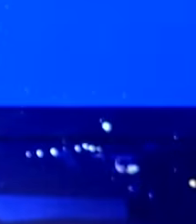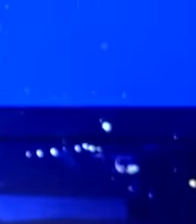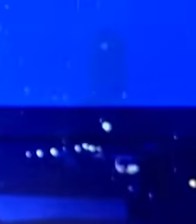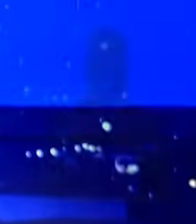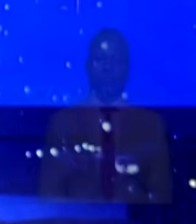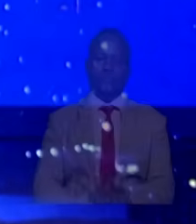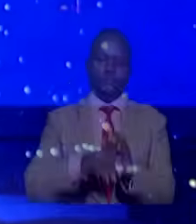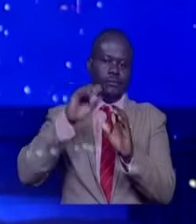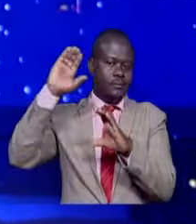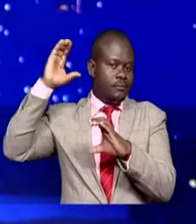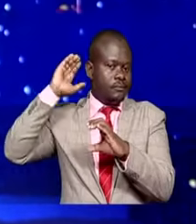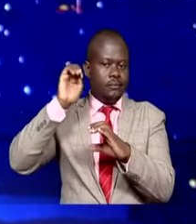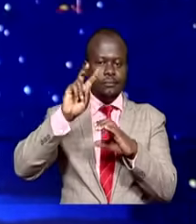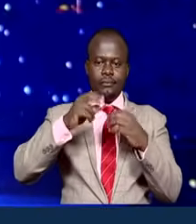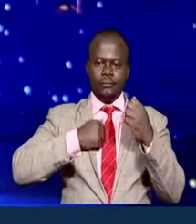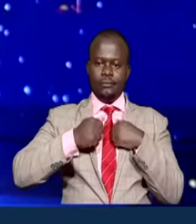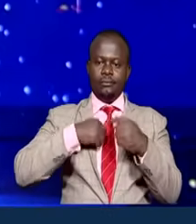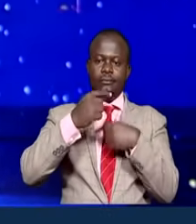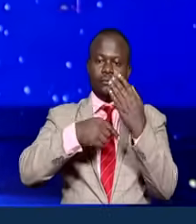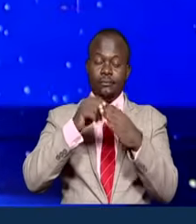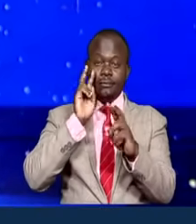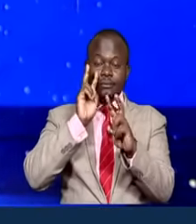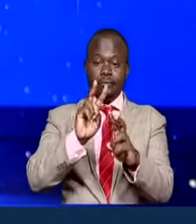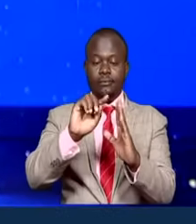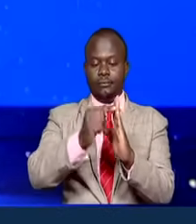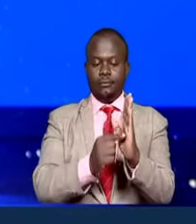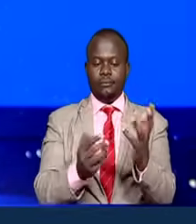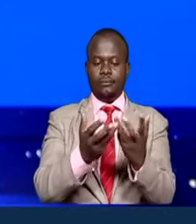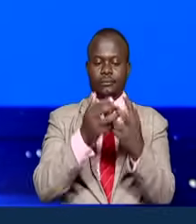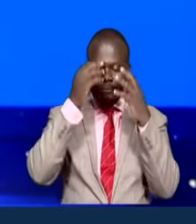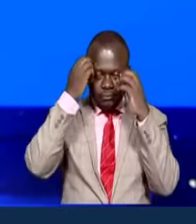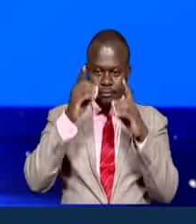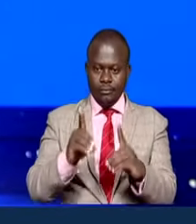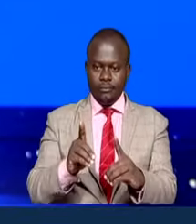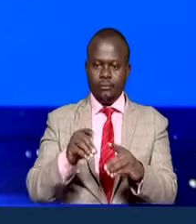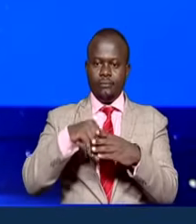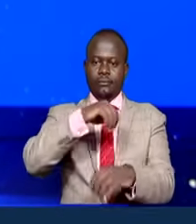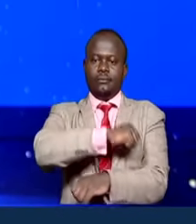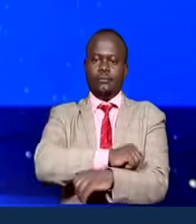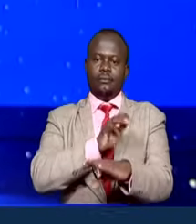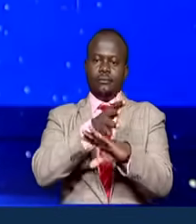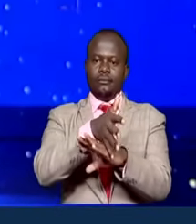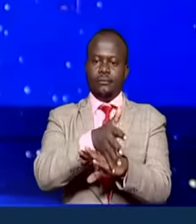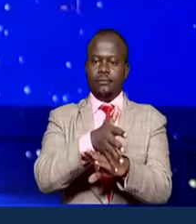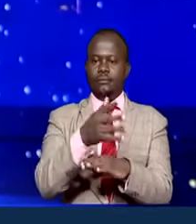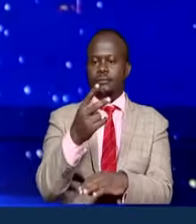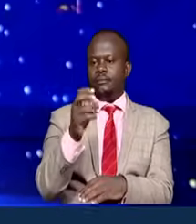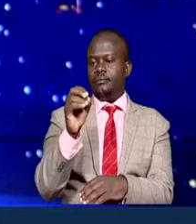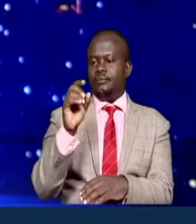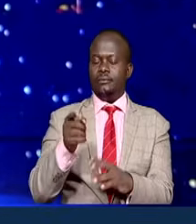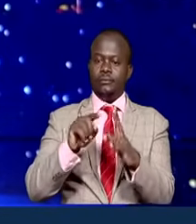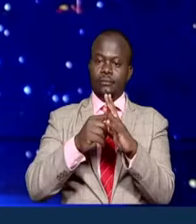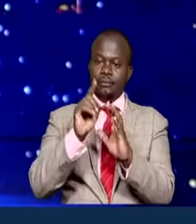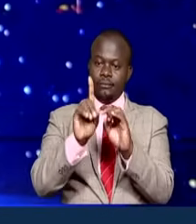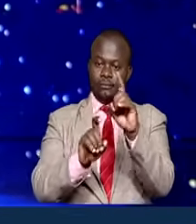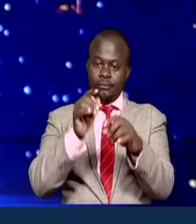Amakuru ya Televiziyo Rwanda mukomeje gukurikira. Reka tujye ku ngingo ijyanye n'uburezi. Mu banyeshuri basaga 200,000 batangiye